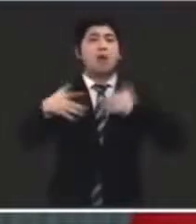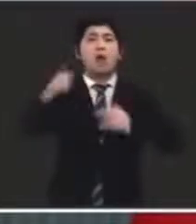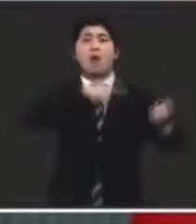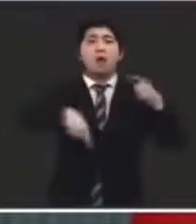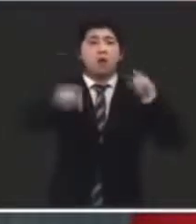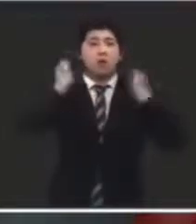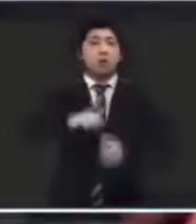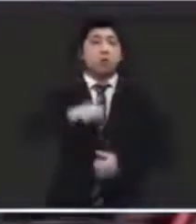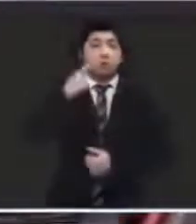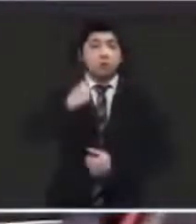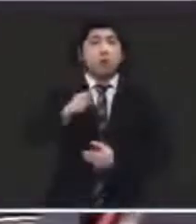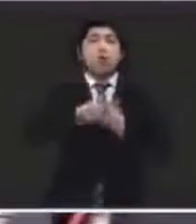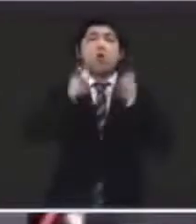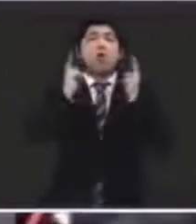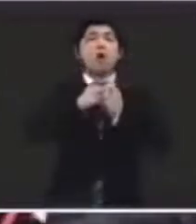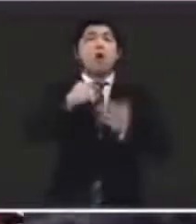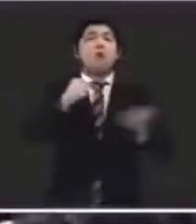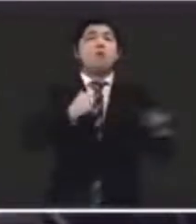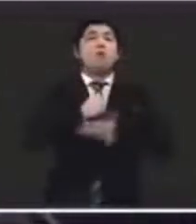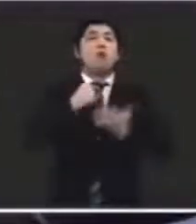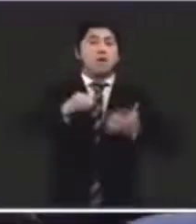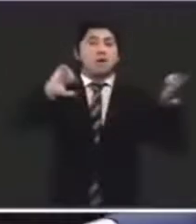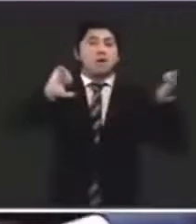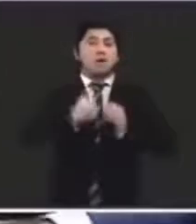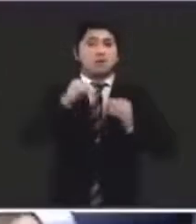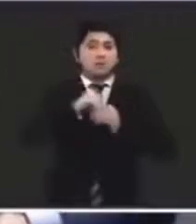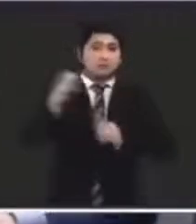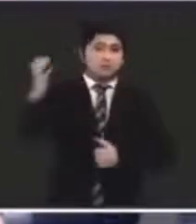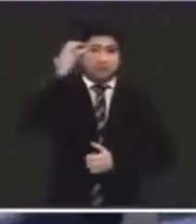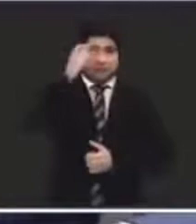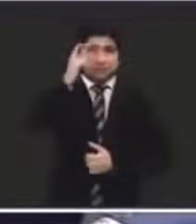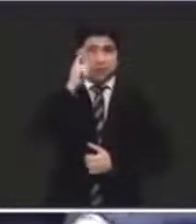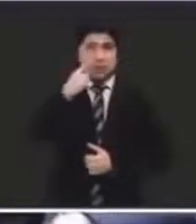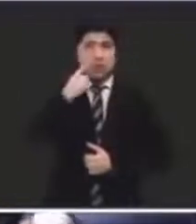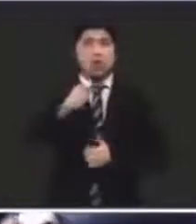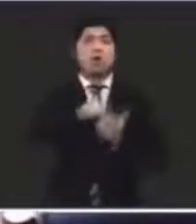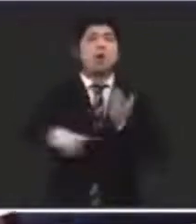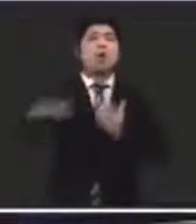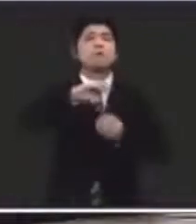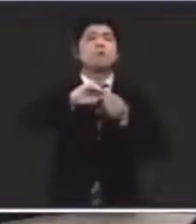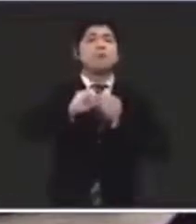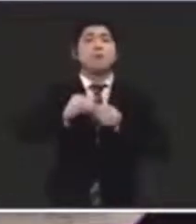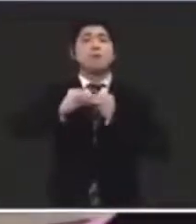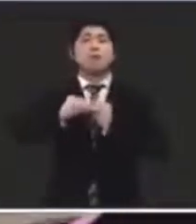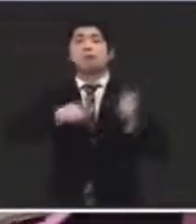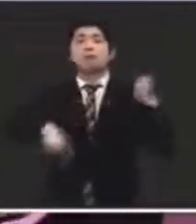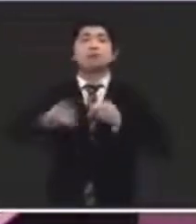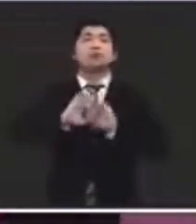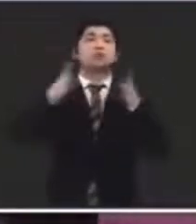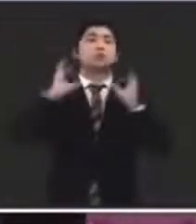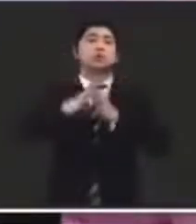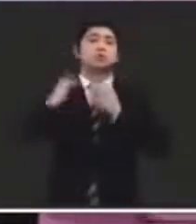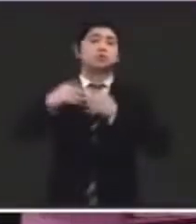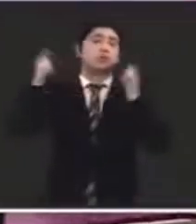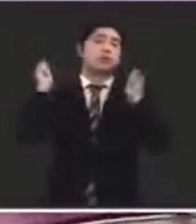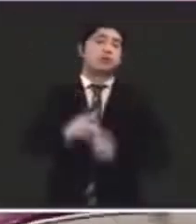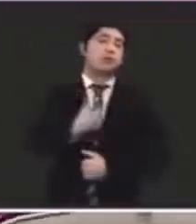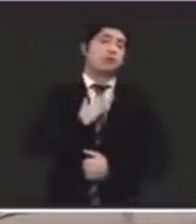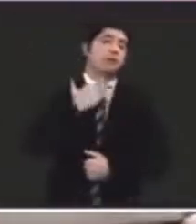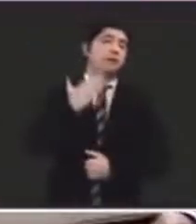dünya tahıl krizi başta olmak üzere pek çok sorunun üstesinden gelebiliyor